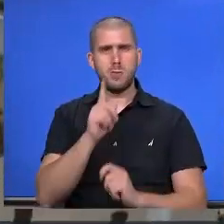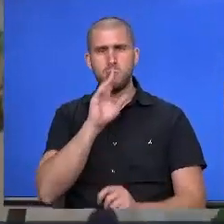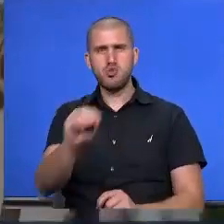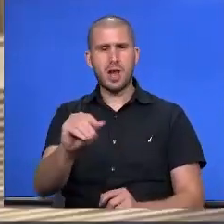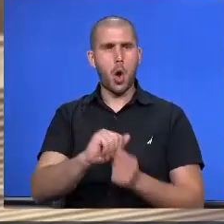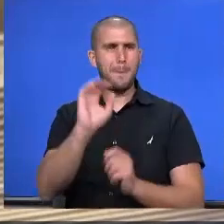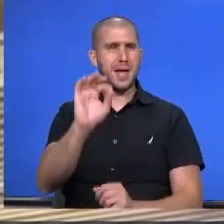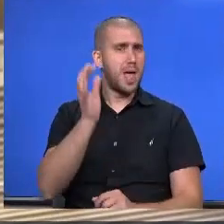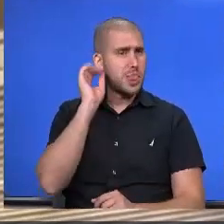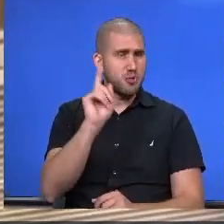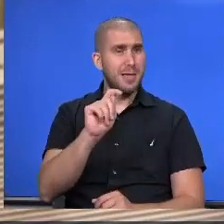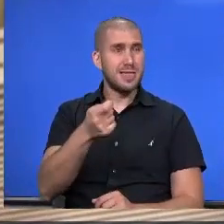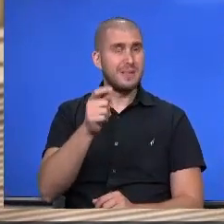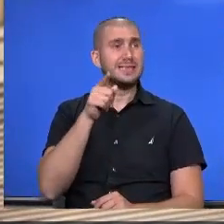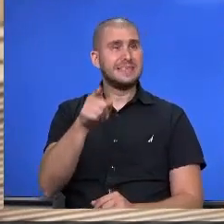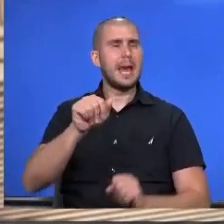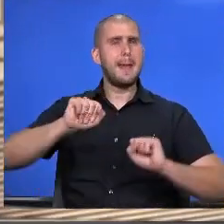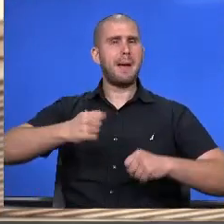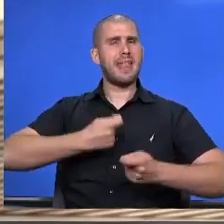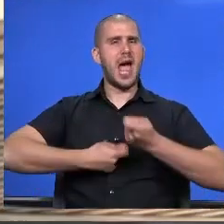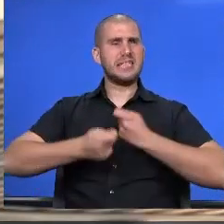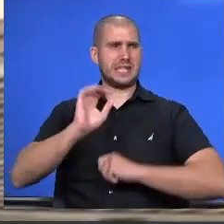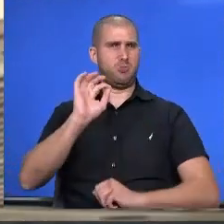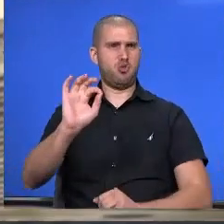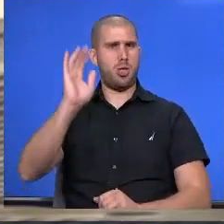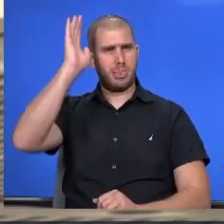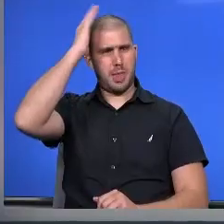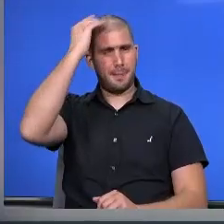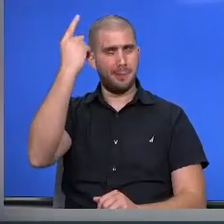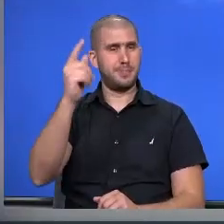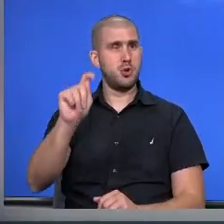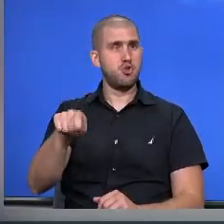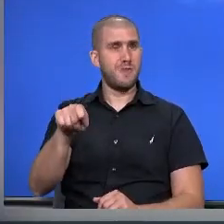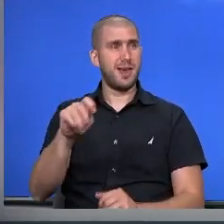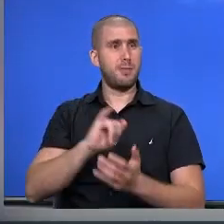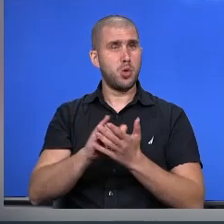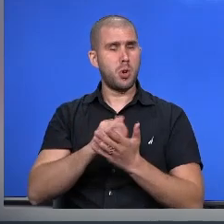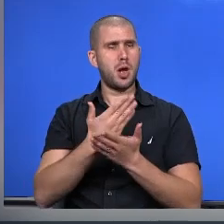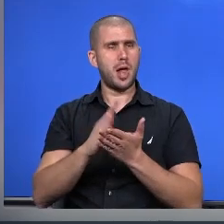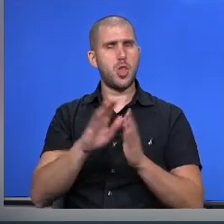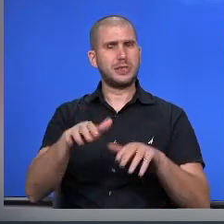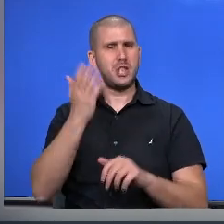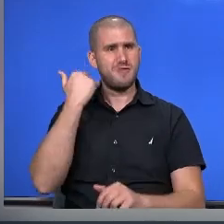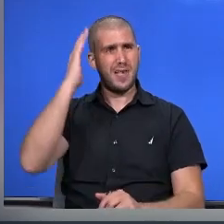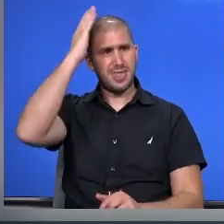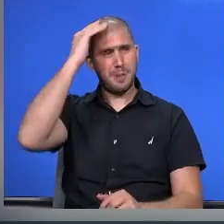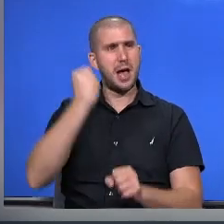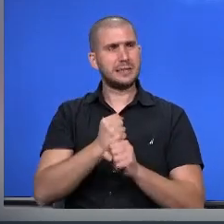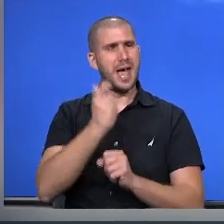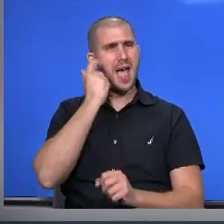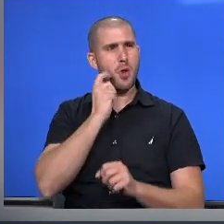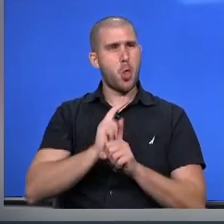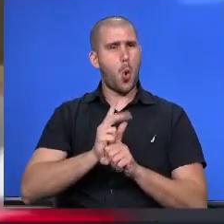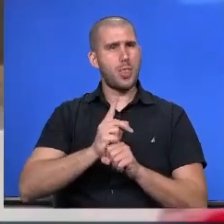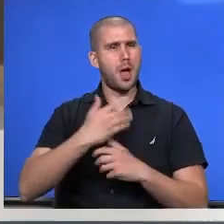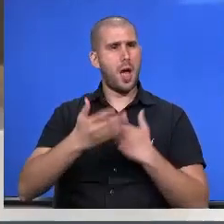פגיעה בנשים. הפעם מדובר באימפריית העסקים של טראמפ. New York State judge has ruled former President Trump committed fraud while building